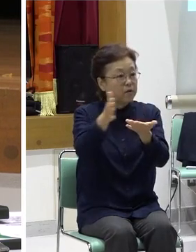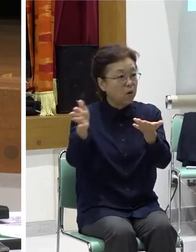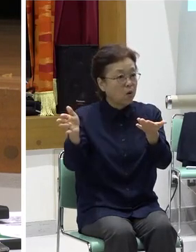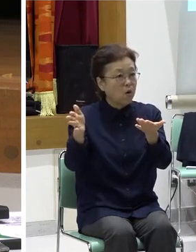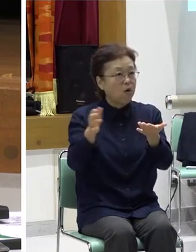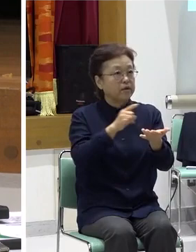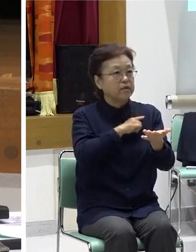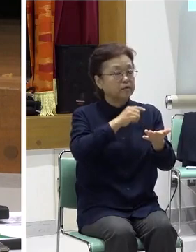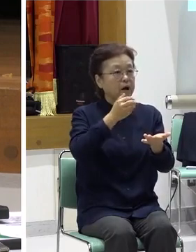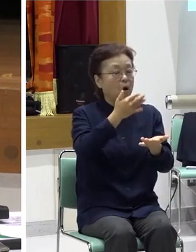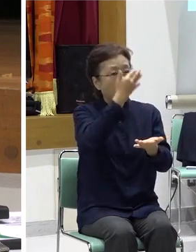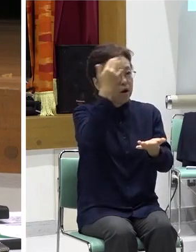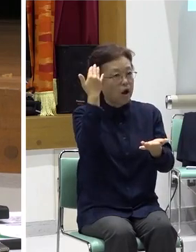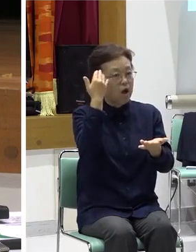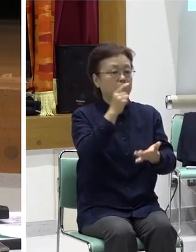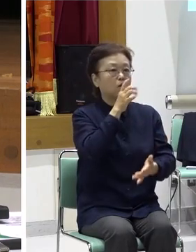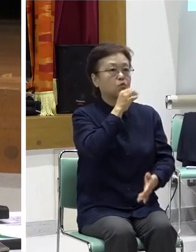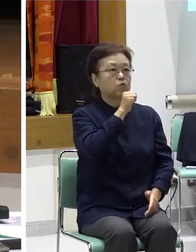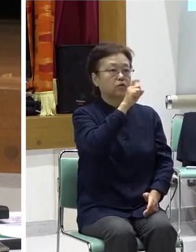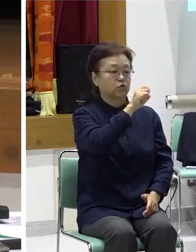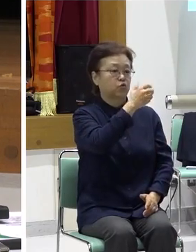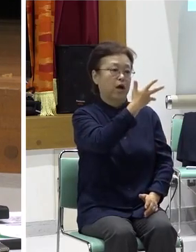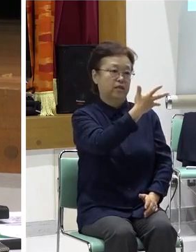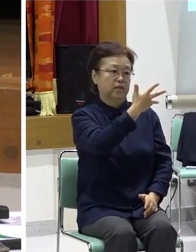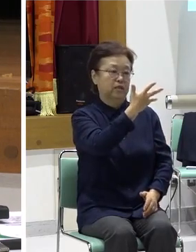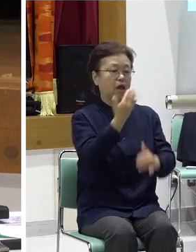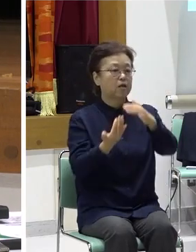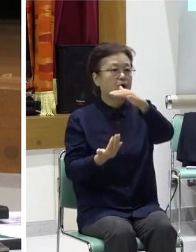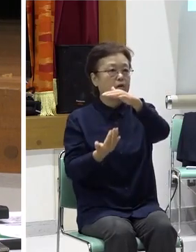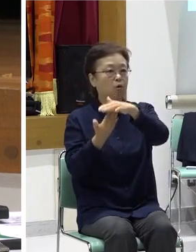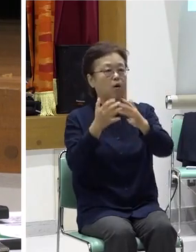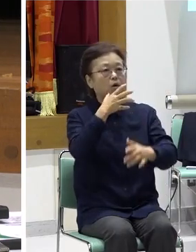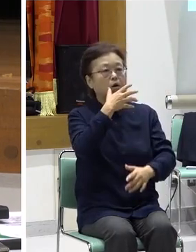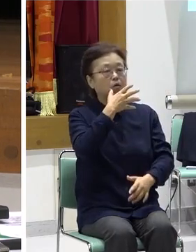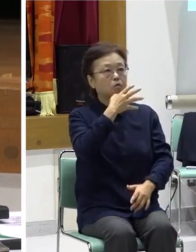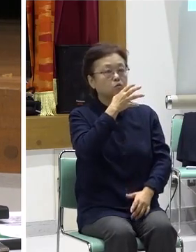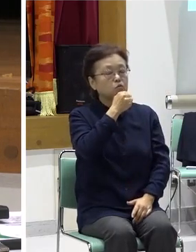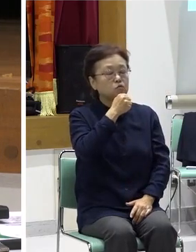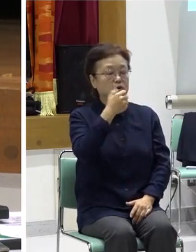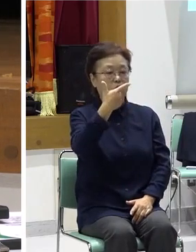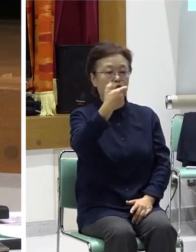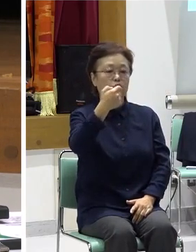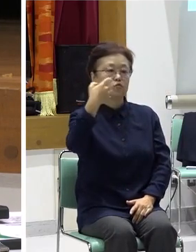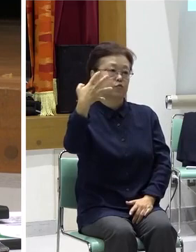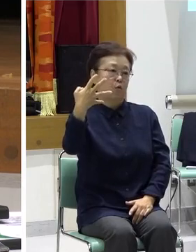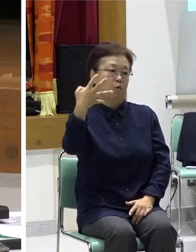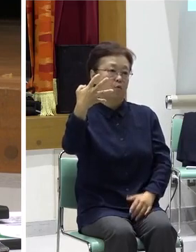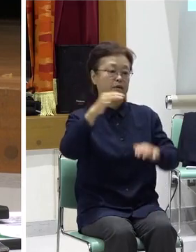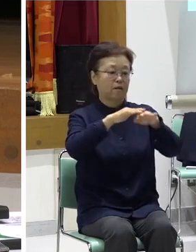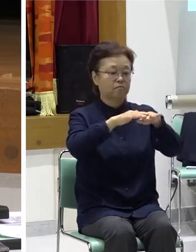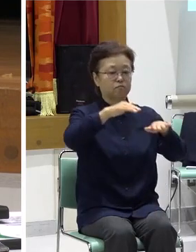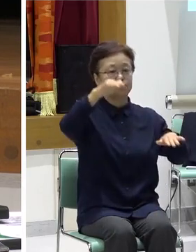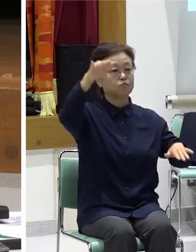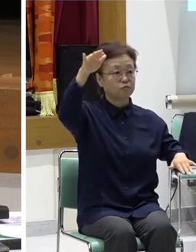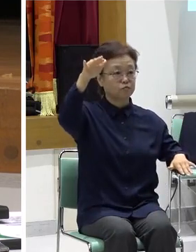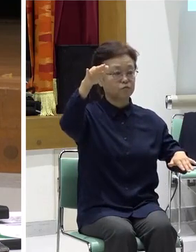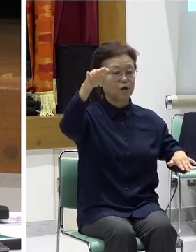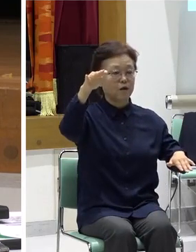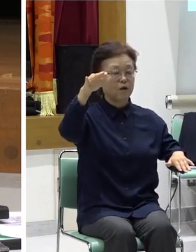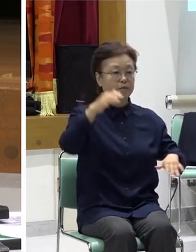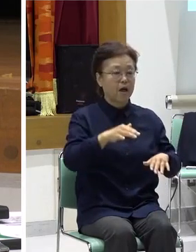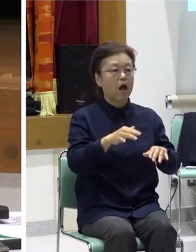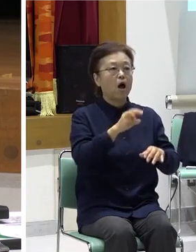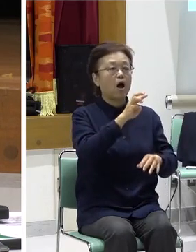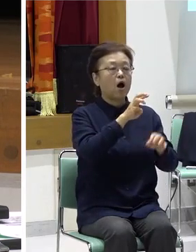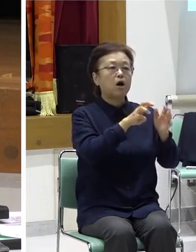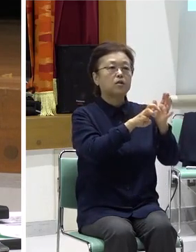若い方18歳なんですけど、一番年いってる方65歳っていうところになりまして、比較的もう30代、40代